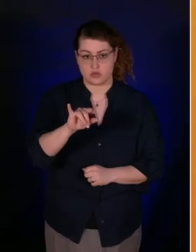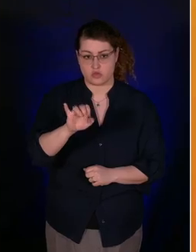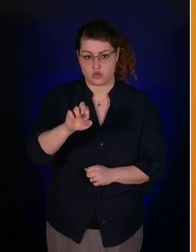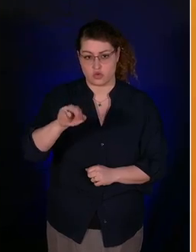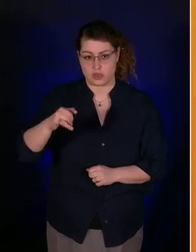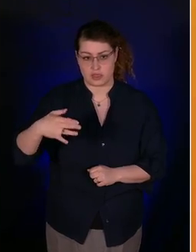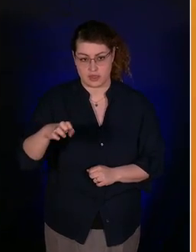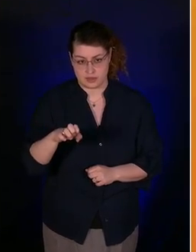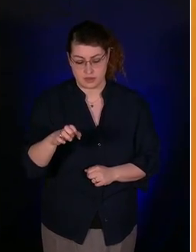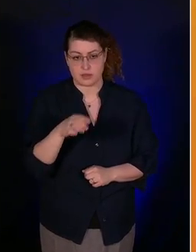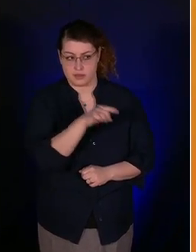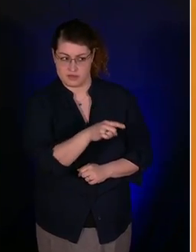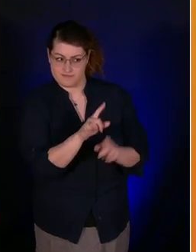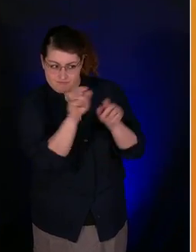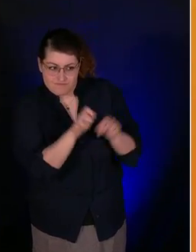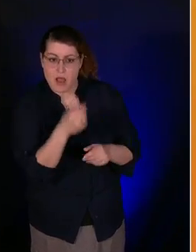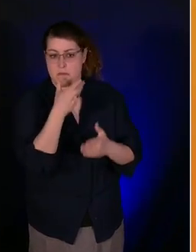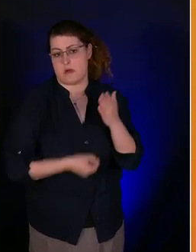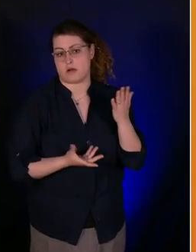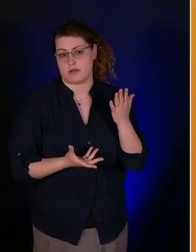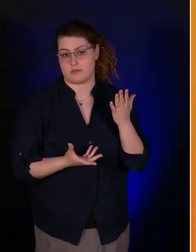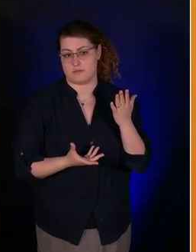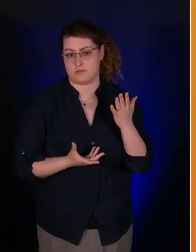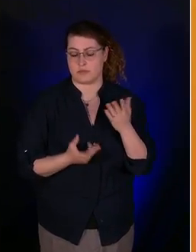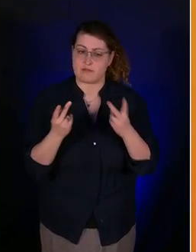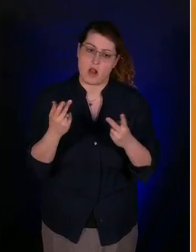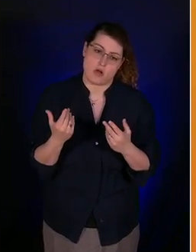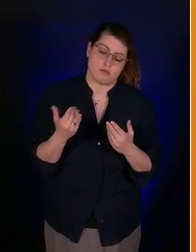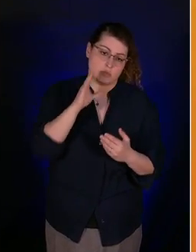tribune hier. Je retrouve un peu de nos valeurs. Merci.